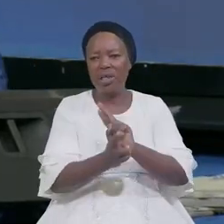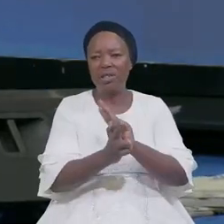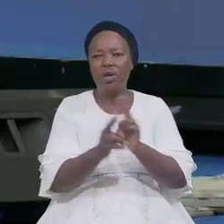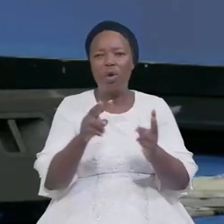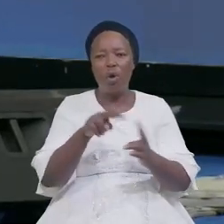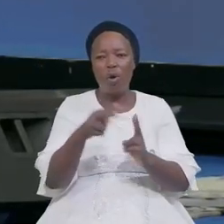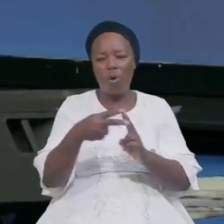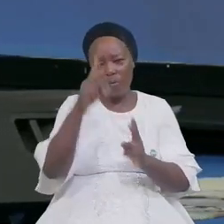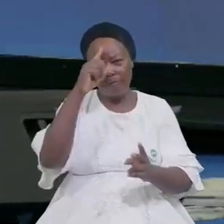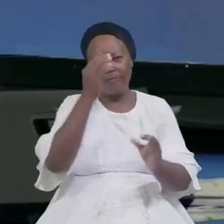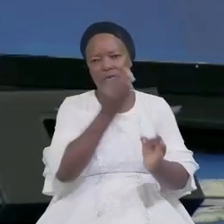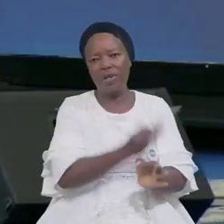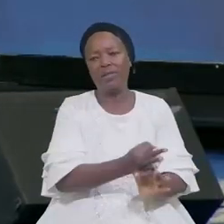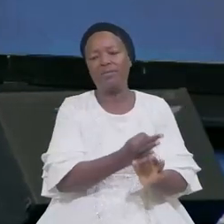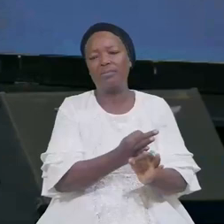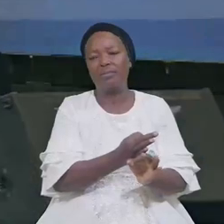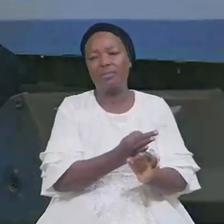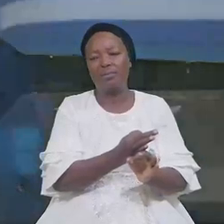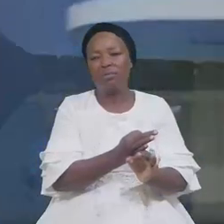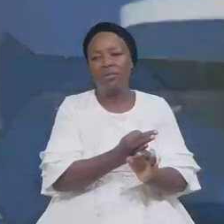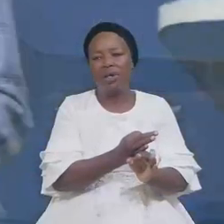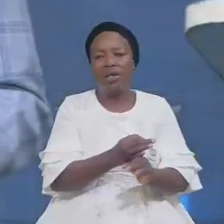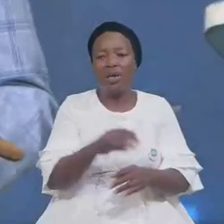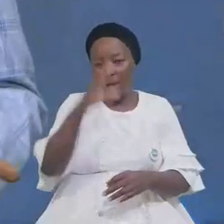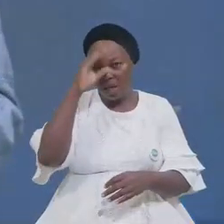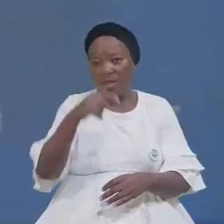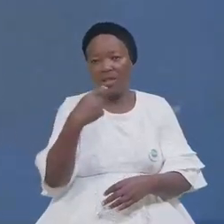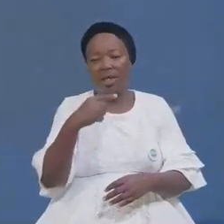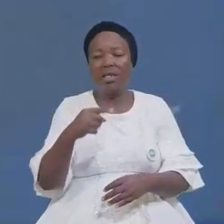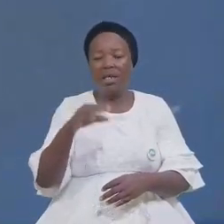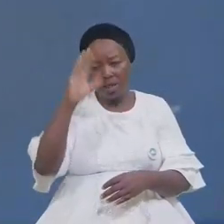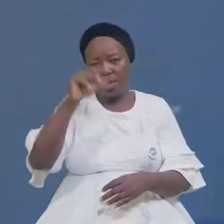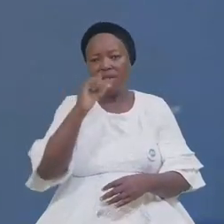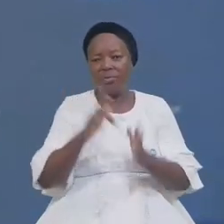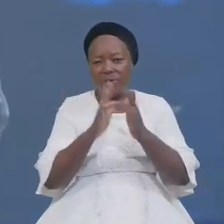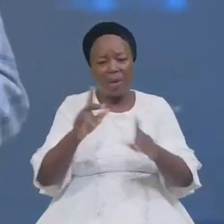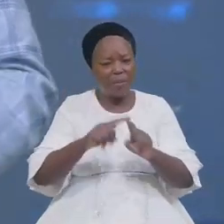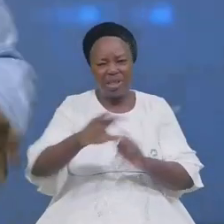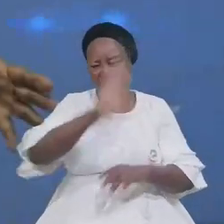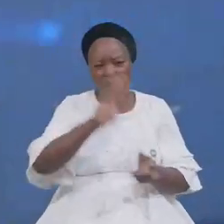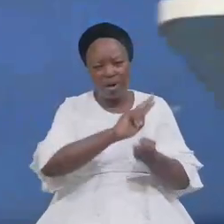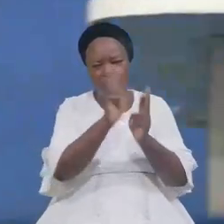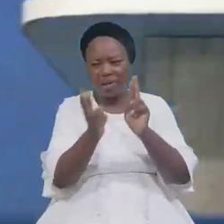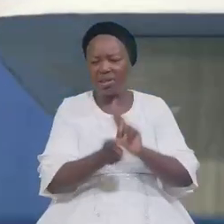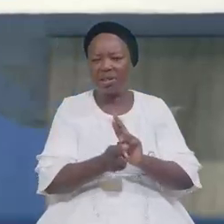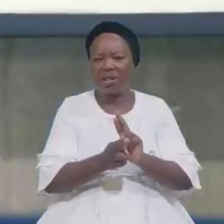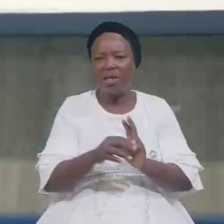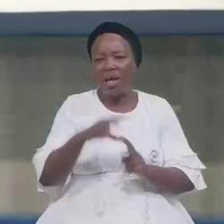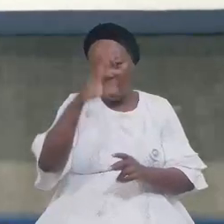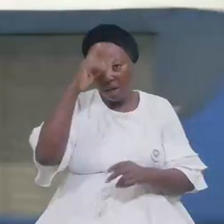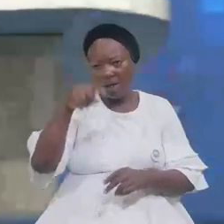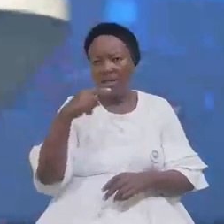foi. Il professe être chrétien, mais il ne s'est pas repenti. Il professe